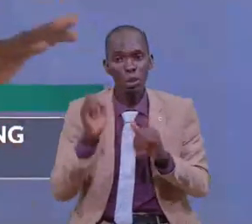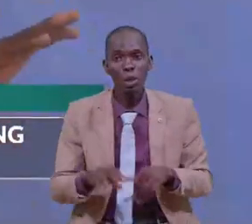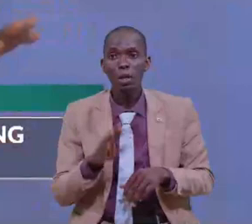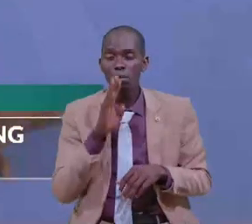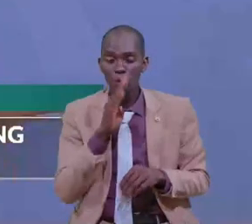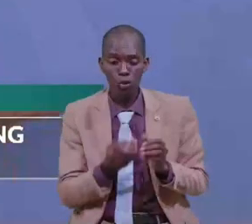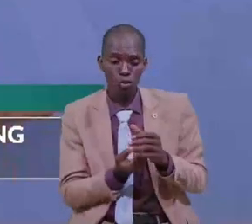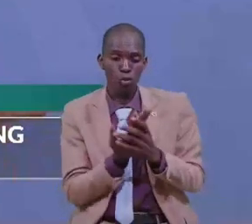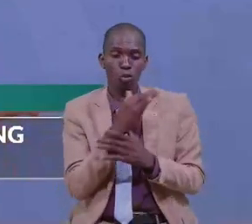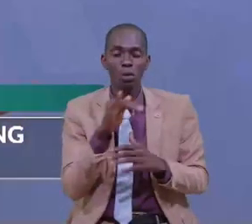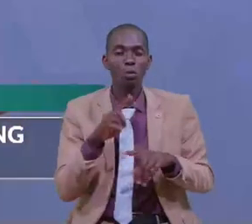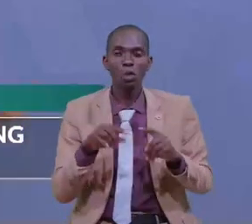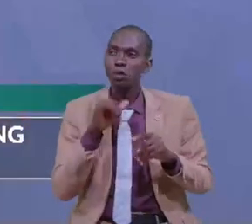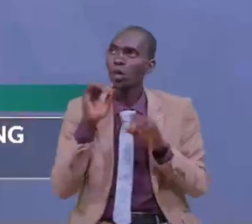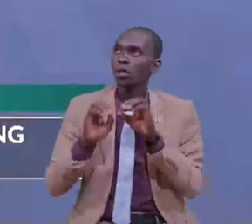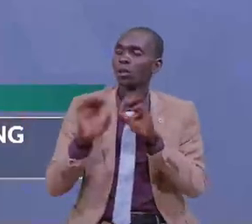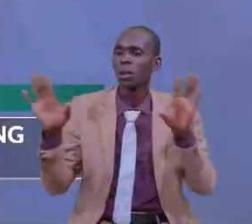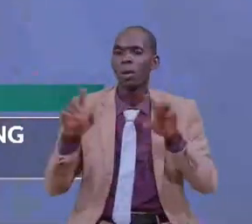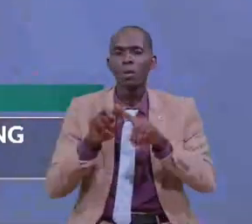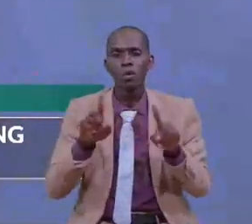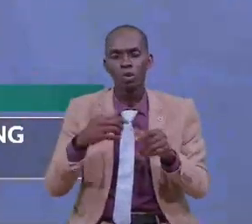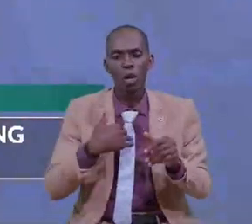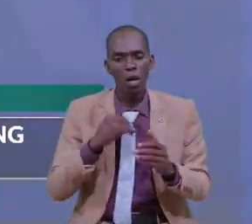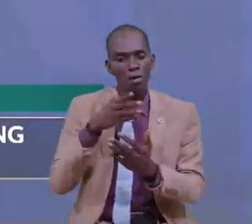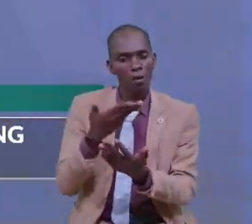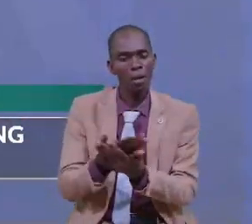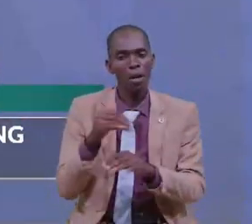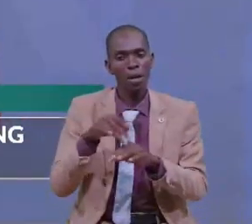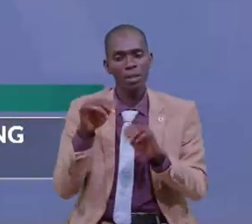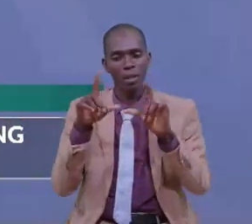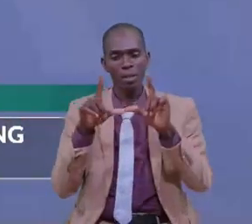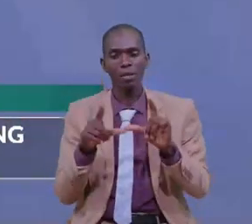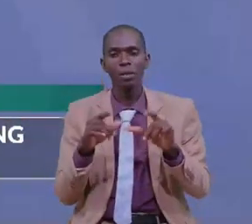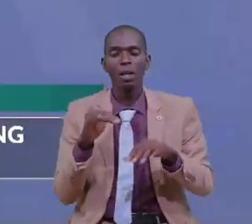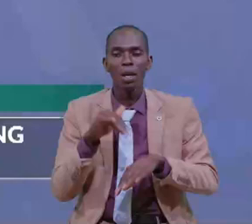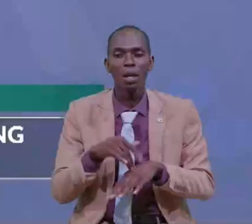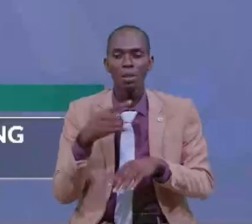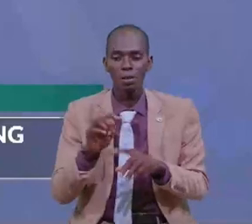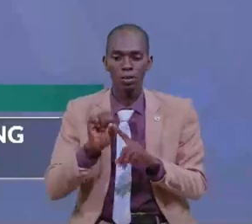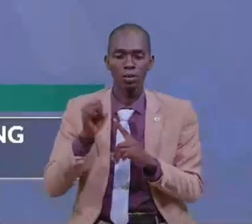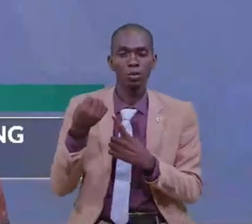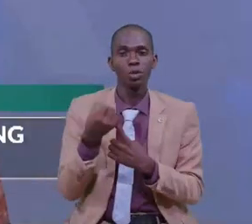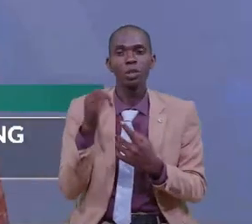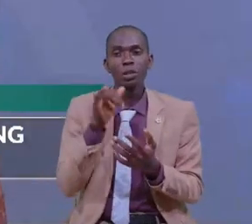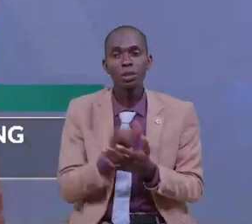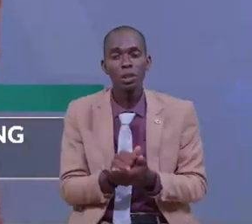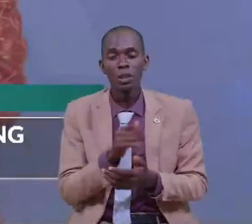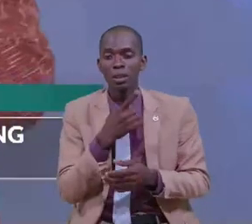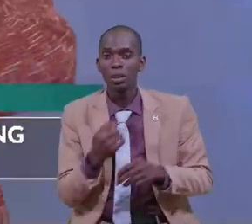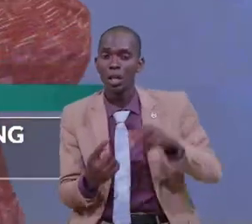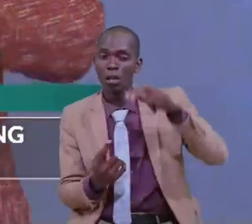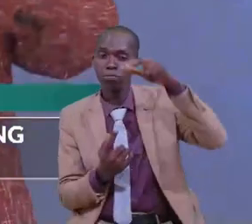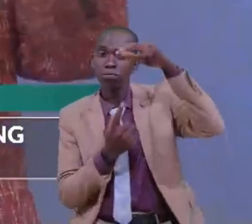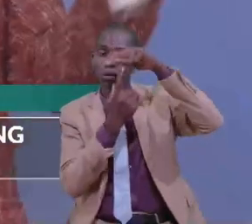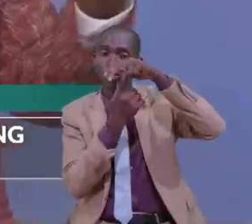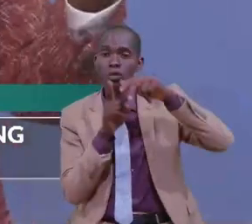même croissant mais ne pas rayonner. Mais vous parvenez à un niveau, vous parvenez dans une situation où